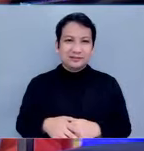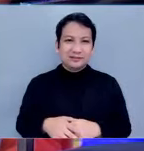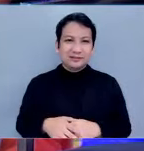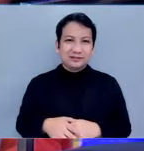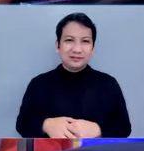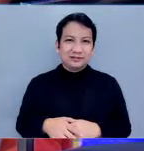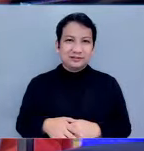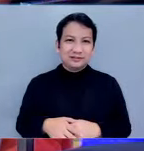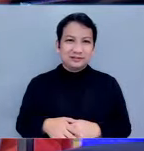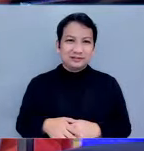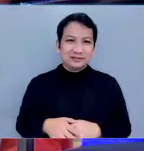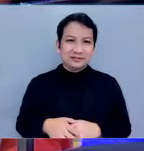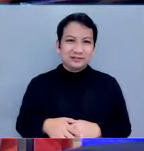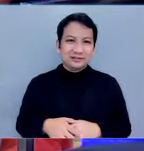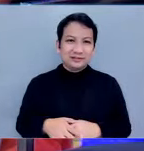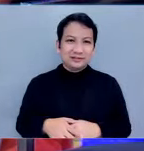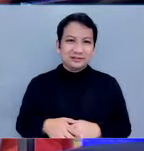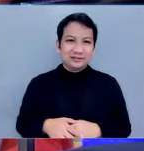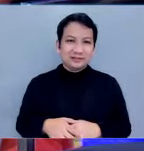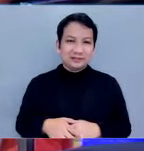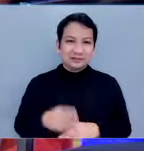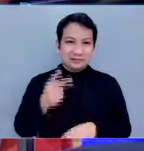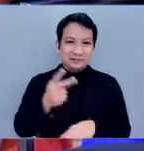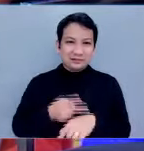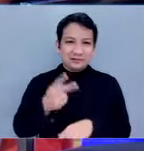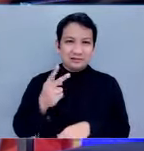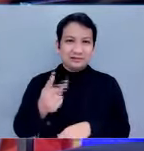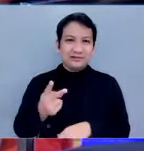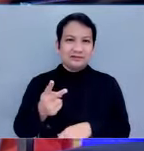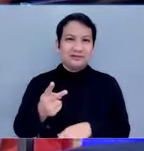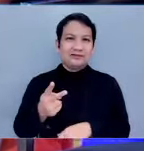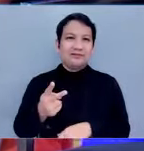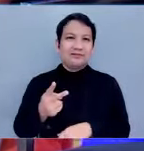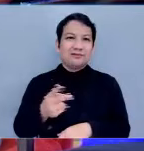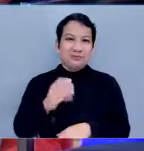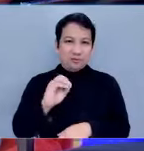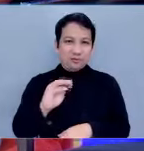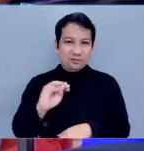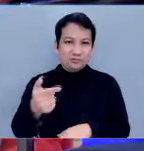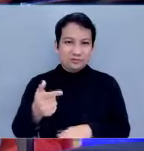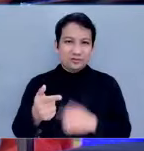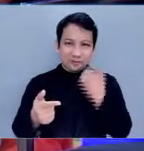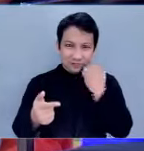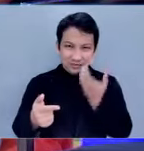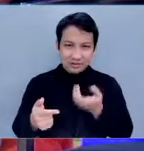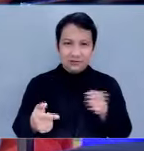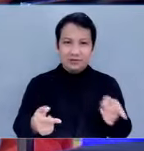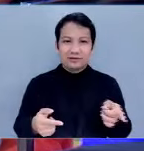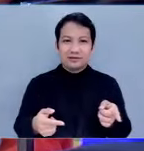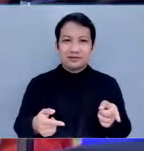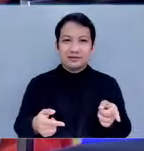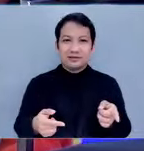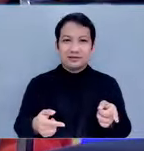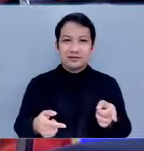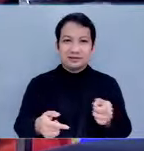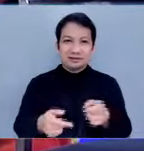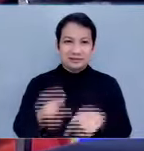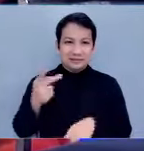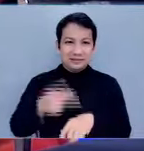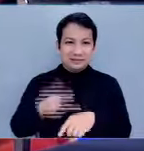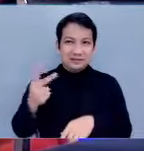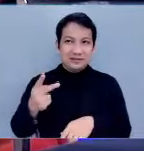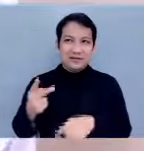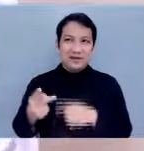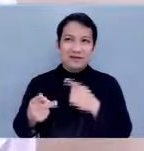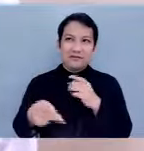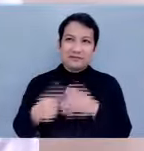ni Derek, can we do a take two? Talagang, oh my gosh, napahiya ako. Aww. Kasi yung take two, di ba, sa atin, yes, parang hindi